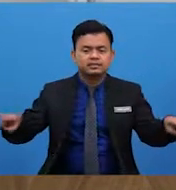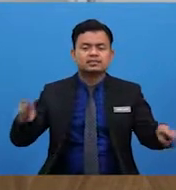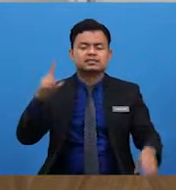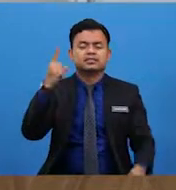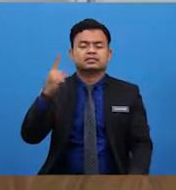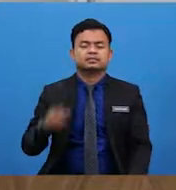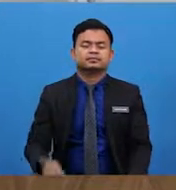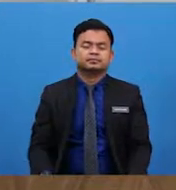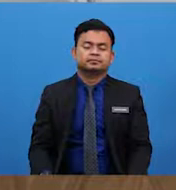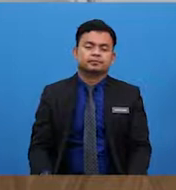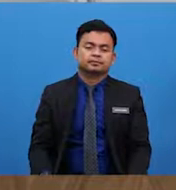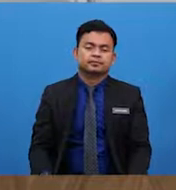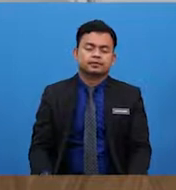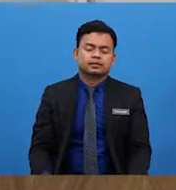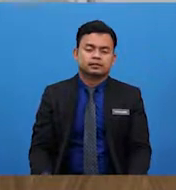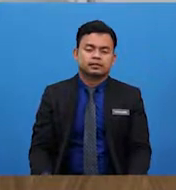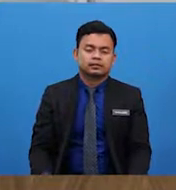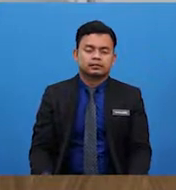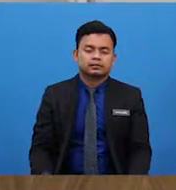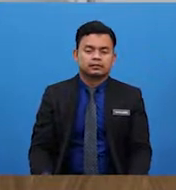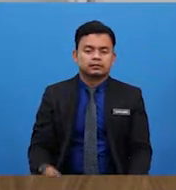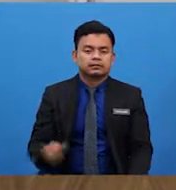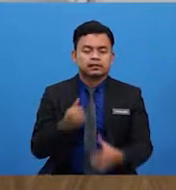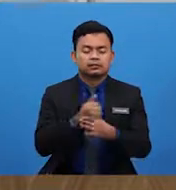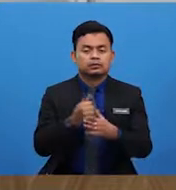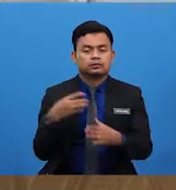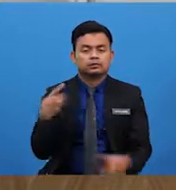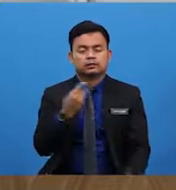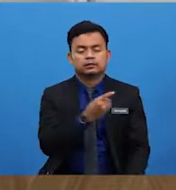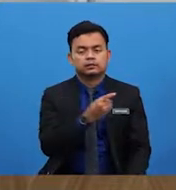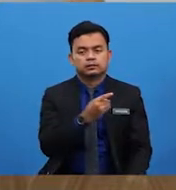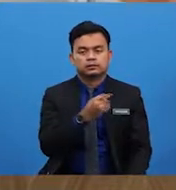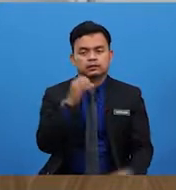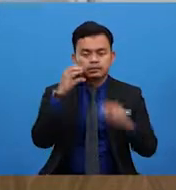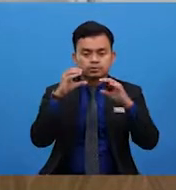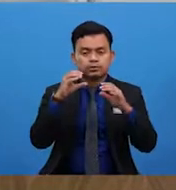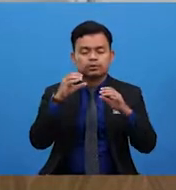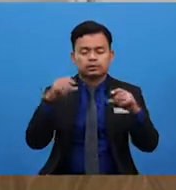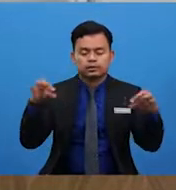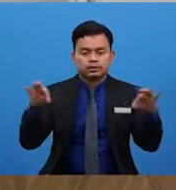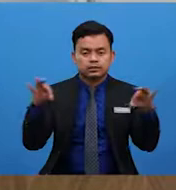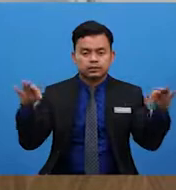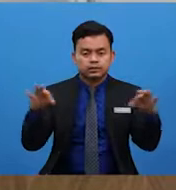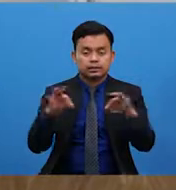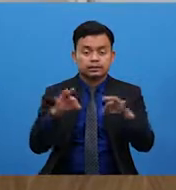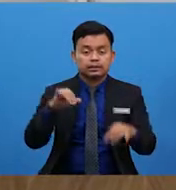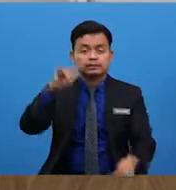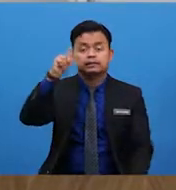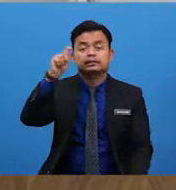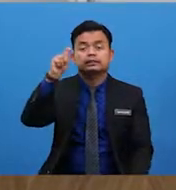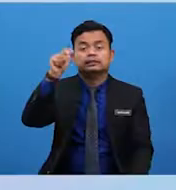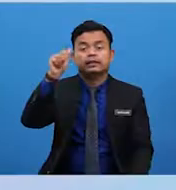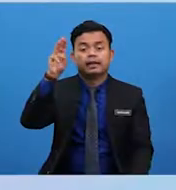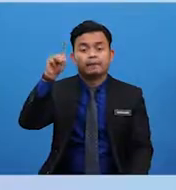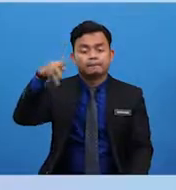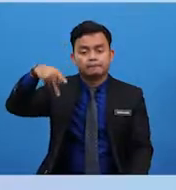jalinan tanpa sebab jalan ini sering dilakukan dalam pengiklanan rumah sedikit lebih kepada melihat tapi ini sangat betul